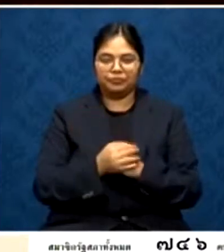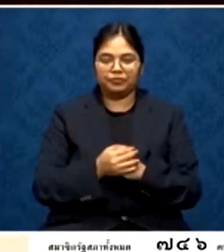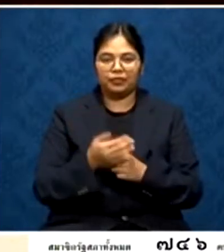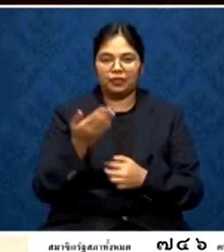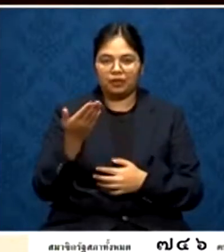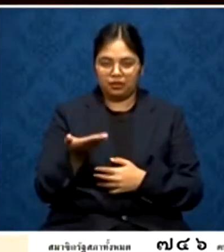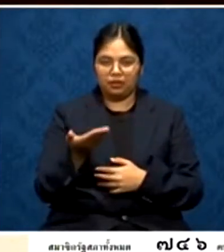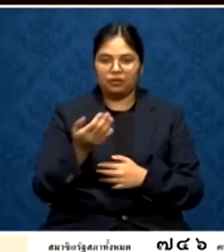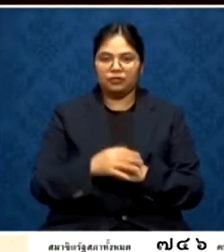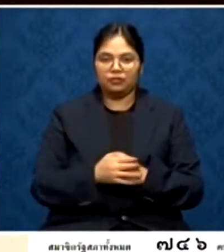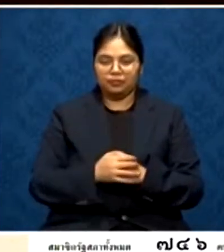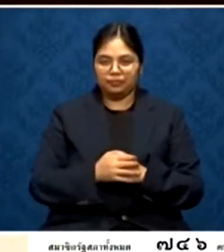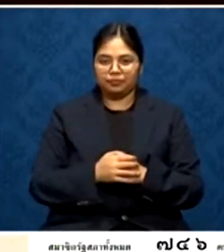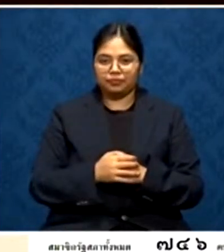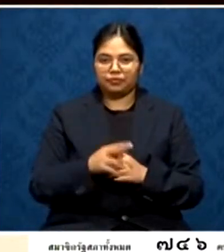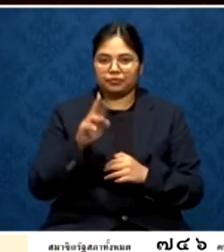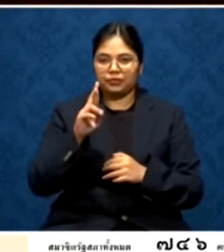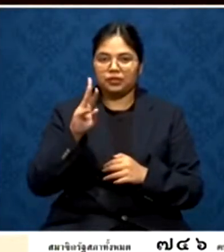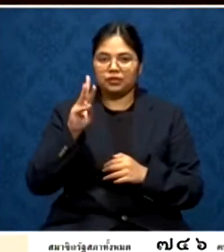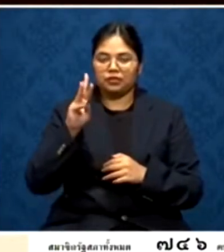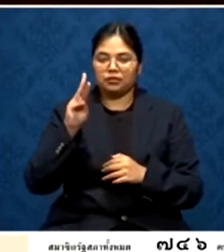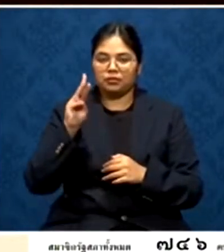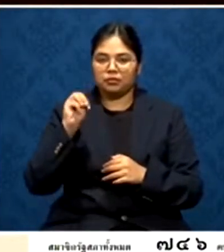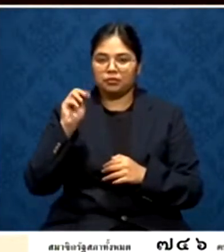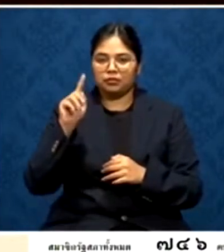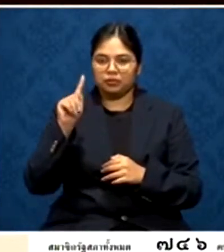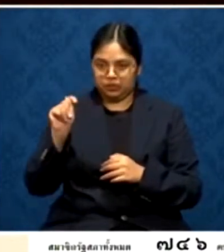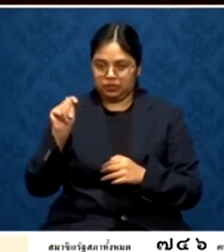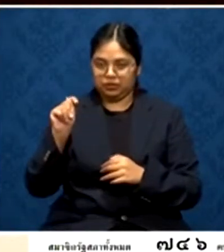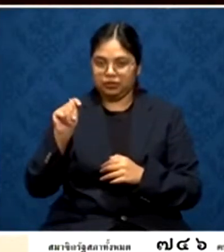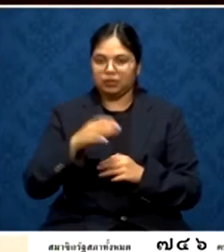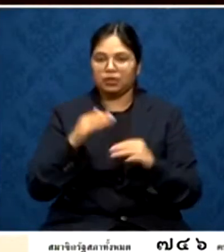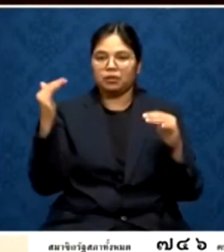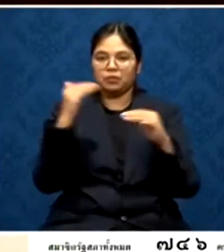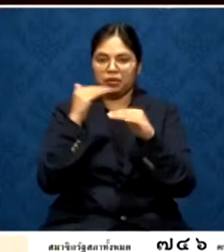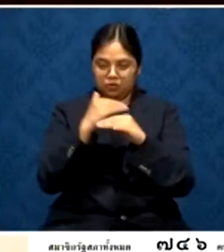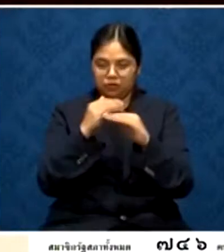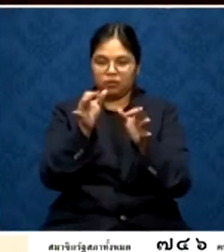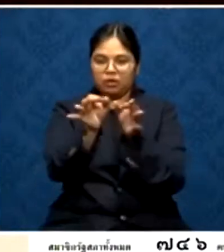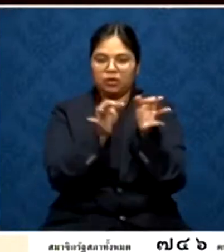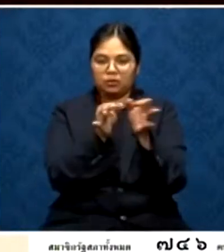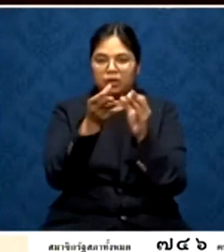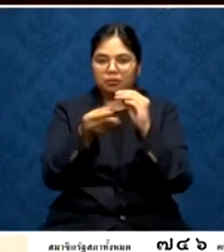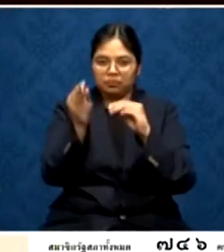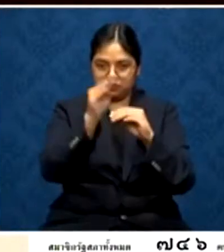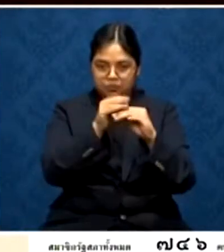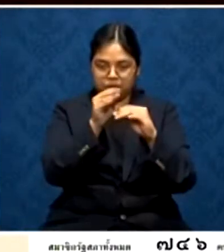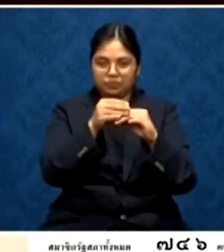ท่านปีว่าการกระทรวงคมนาคมขอชี้แจงครับเชิญครับ